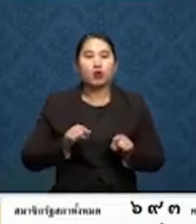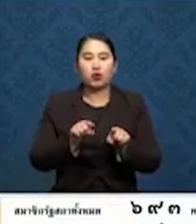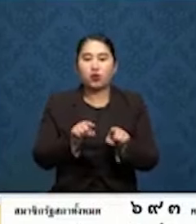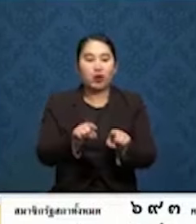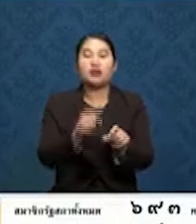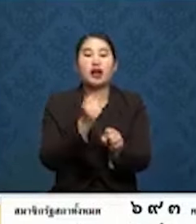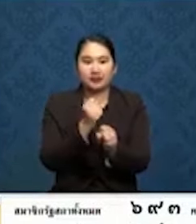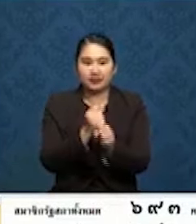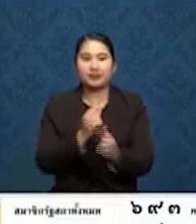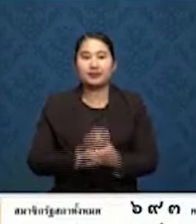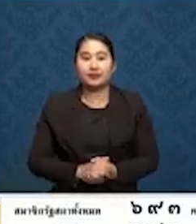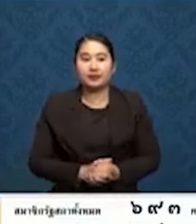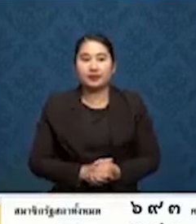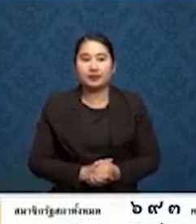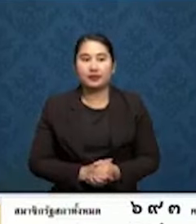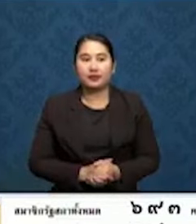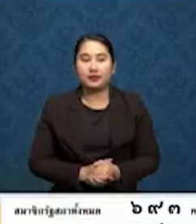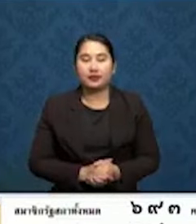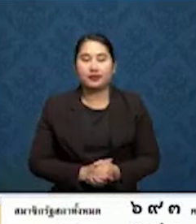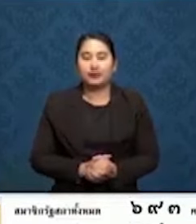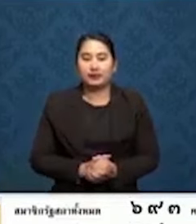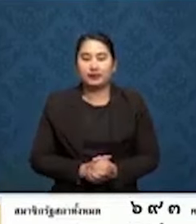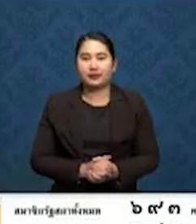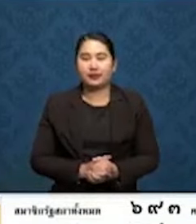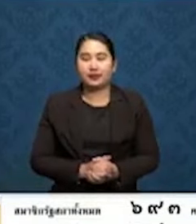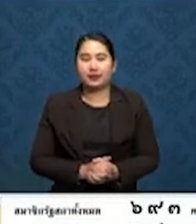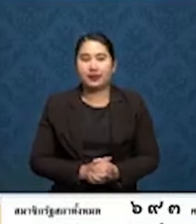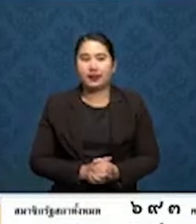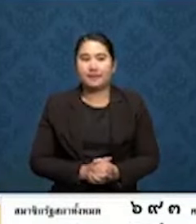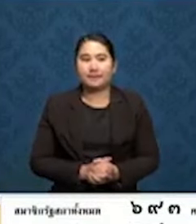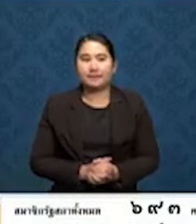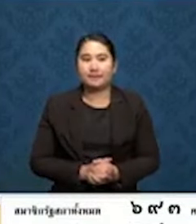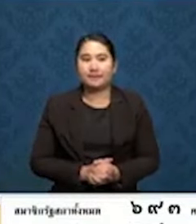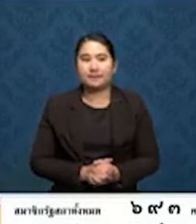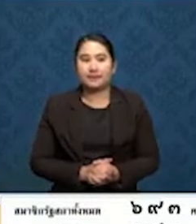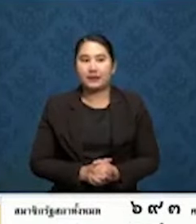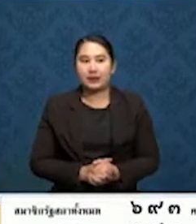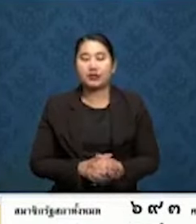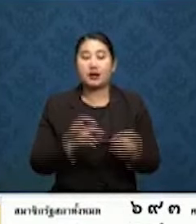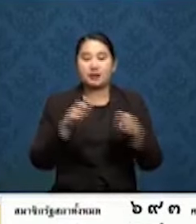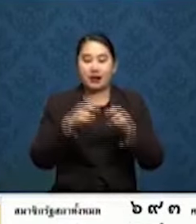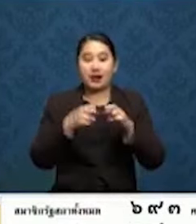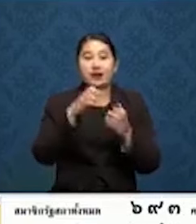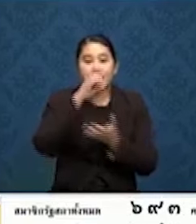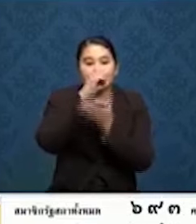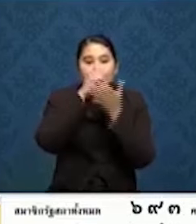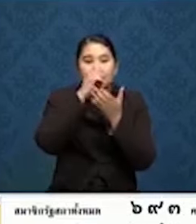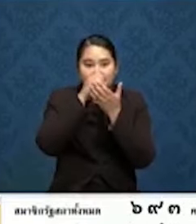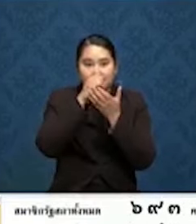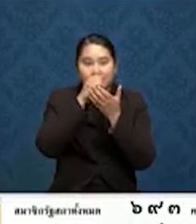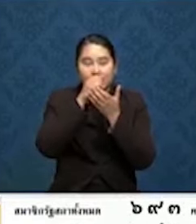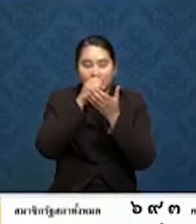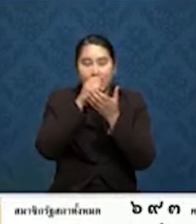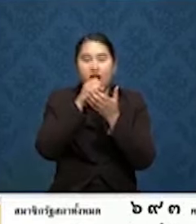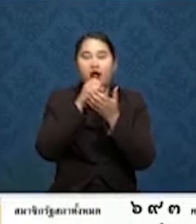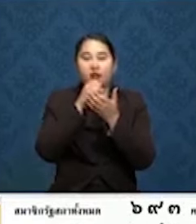เอ้าก็โอเคก็พอเข้าใจได ้ครับ แต่ตอนที่หัวหน้าเท้งเนี่ยนะครับเขาชวนแบทเทิลนะครับแต่นายย้อย